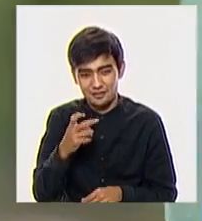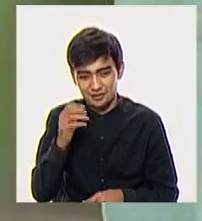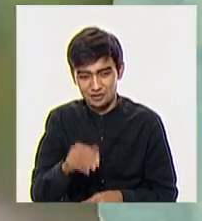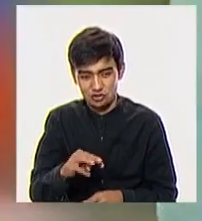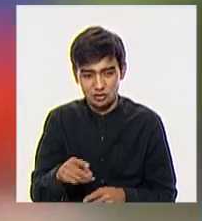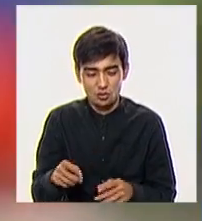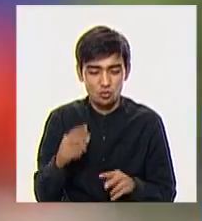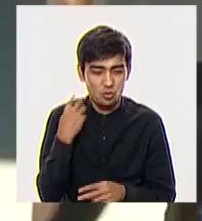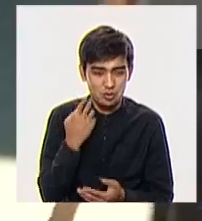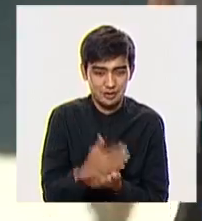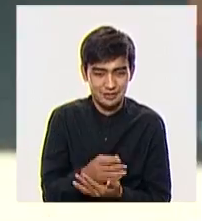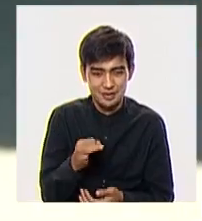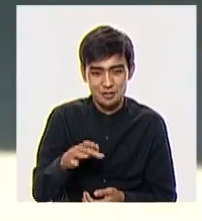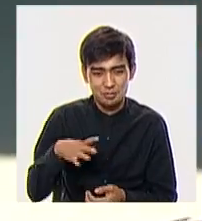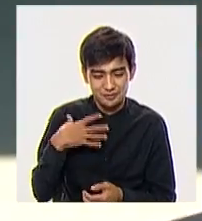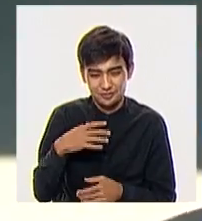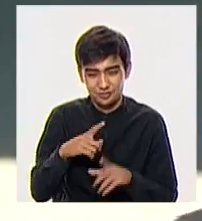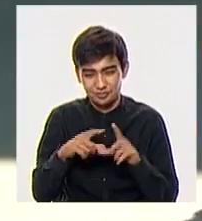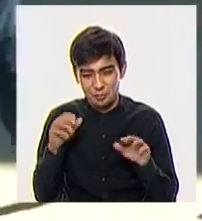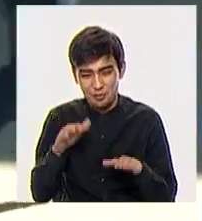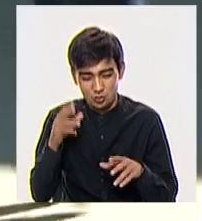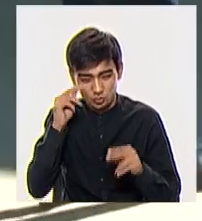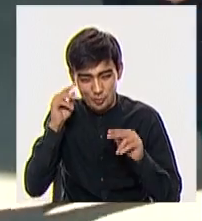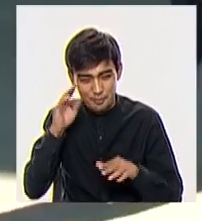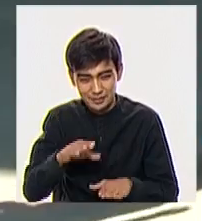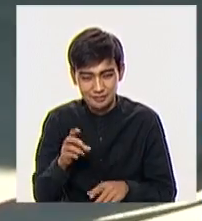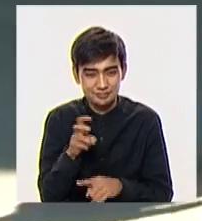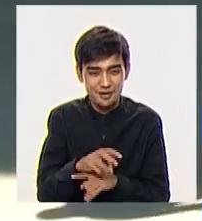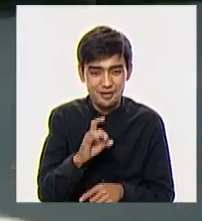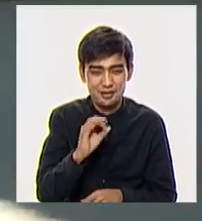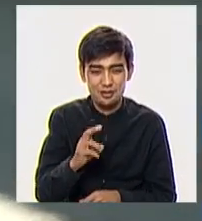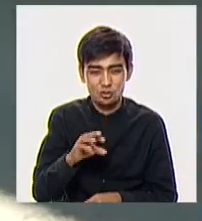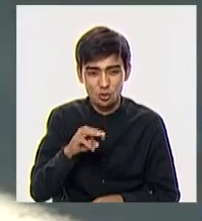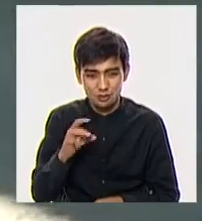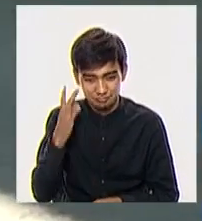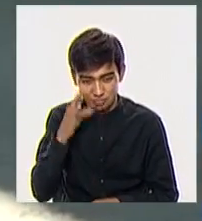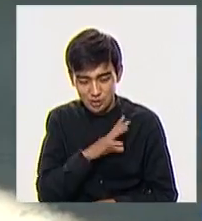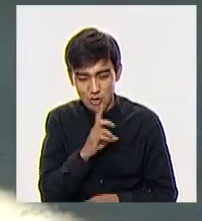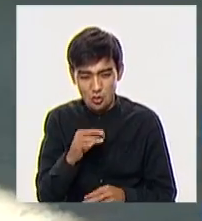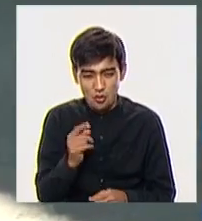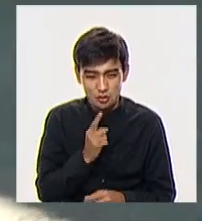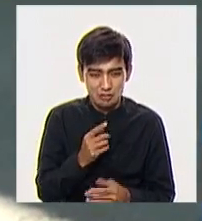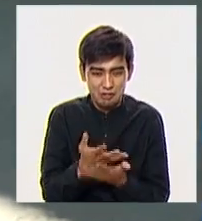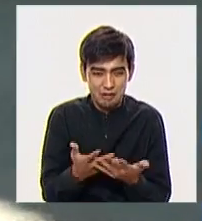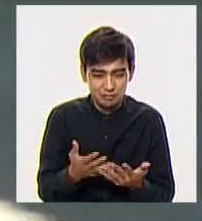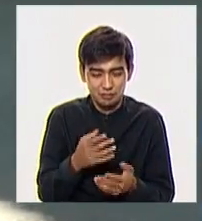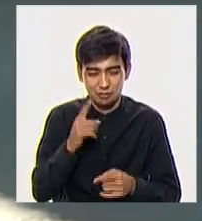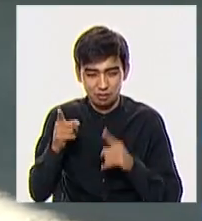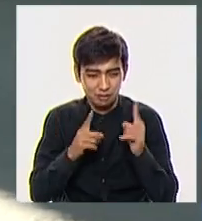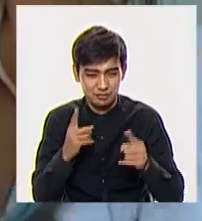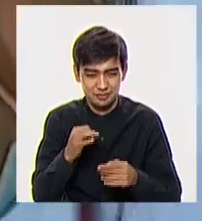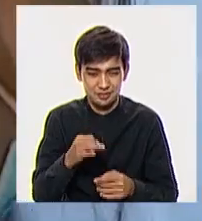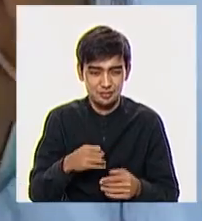теңге қарыз деп отыр. Сондықтан бұрынғы оқу ордаларына келіп, ректормен кездеспек болды. Алайда күзетшісі түрлі сылтау айтып табалдырықтан әрі